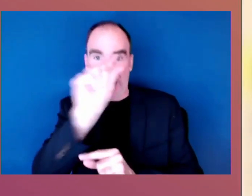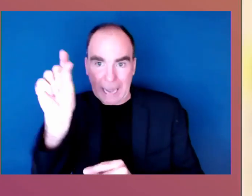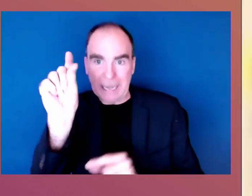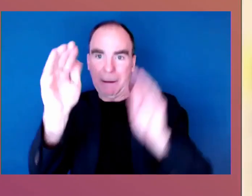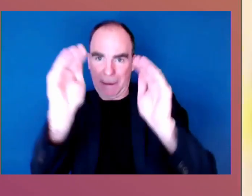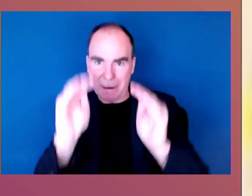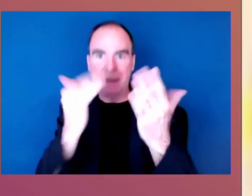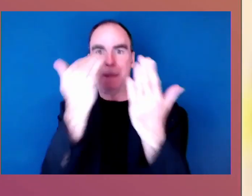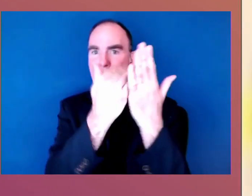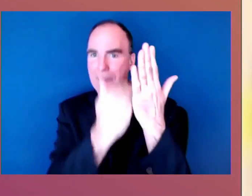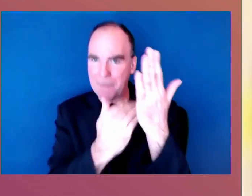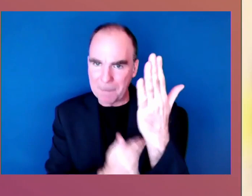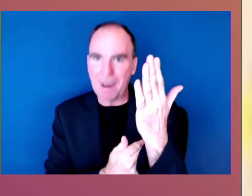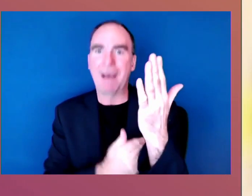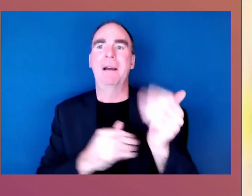第一部認知革命 図 1